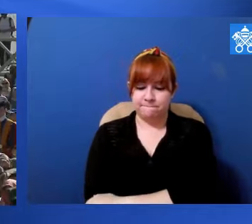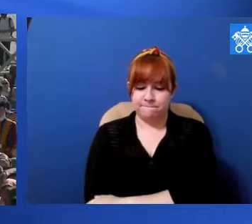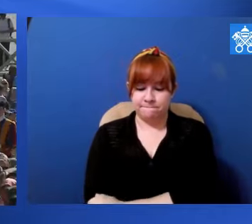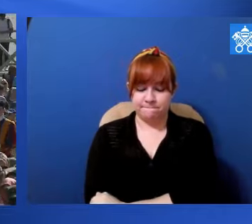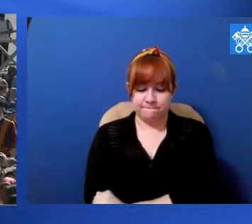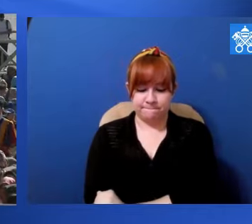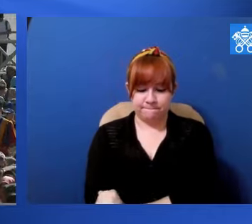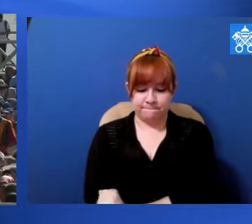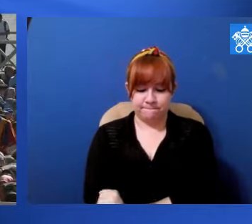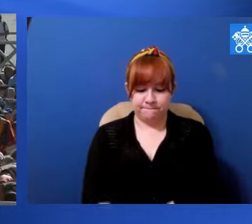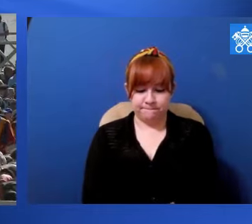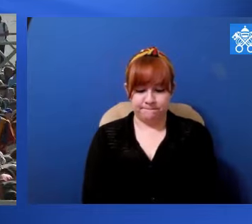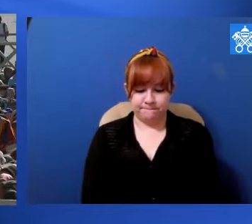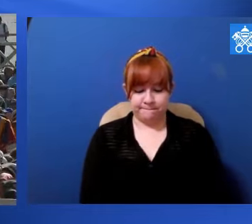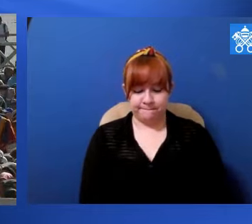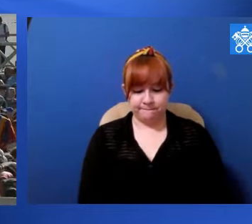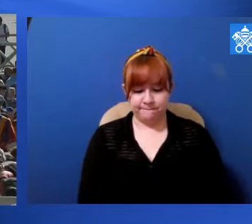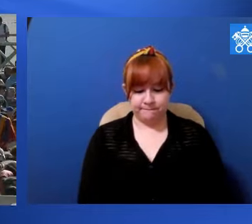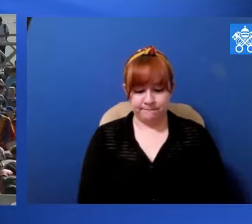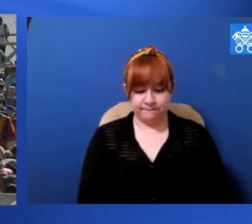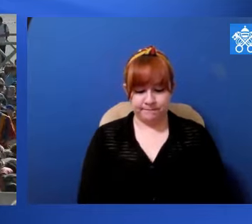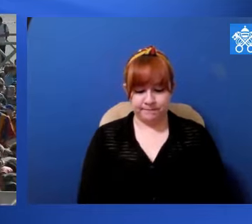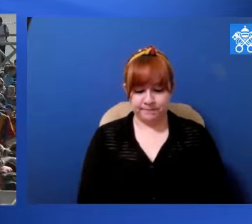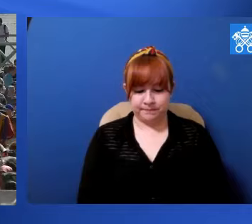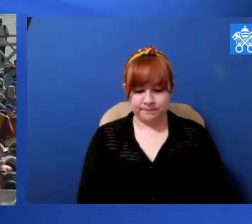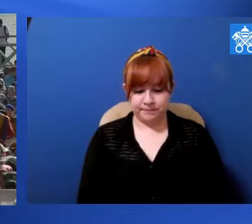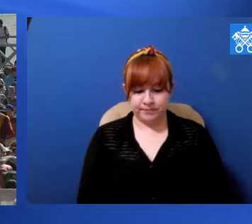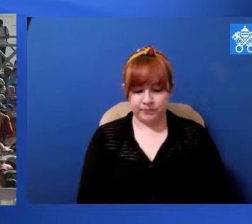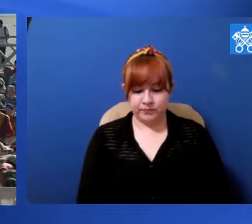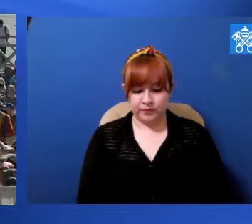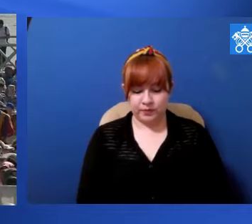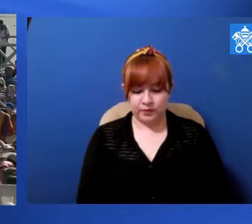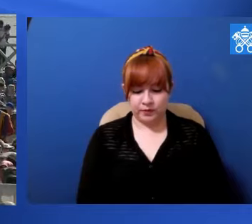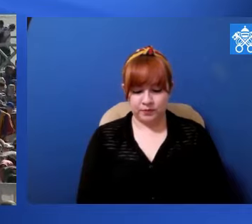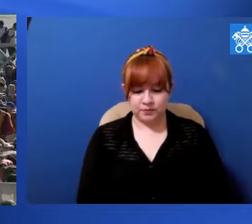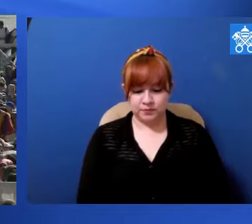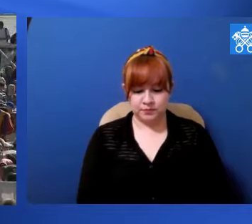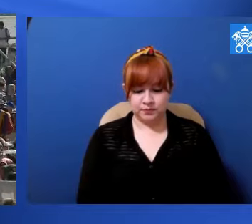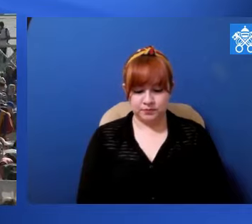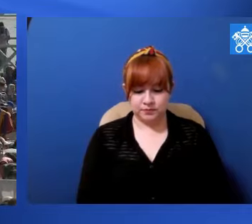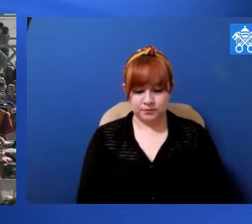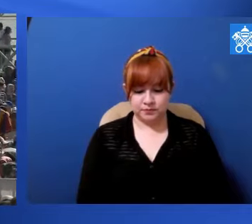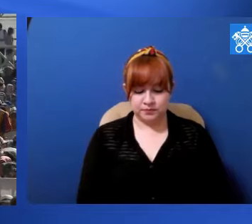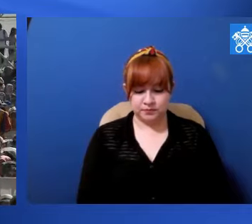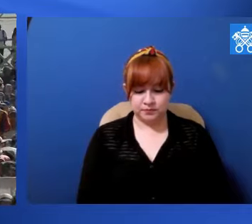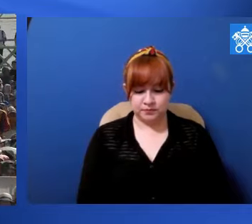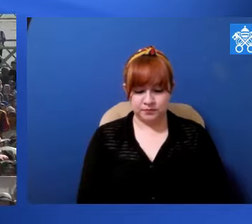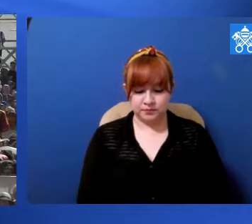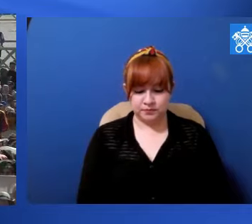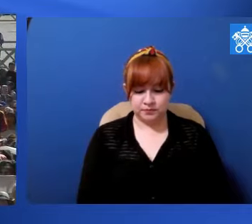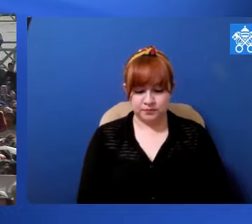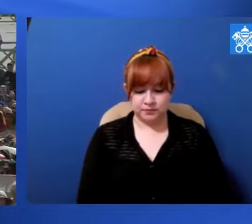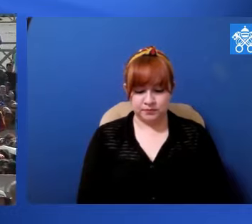nam apostolskiego błogosławieństwa, obejmując nim szczególnie dzieci, osoby w podeszłym wieku